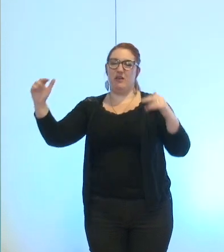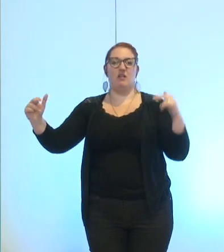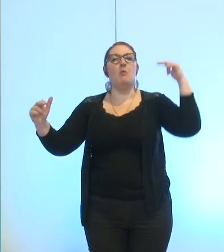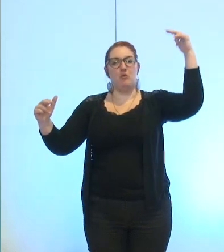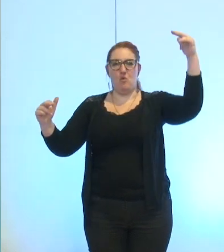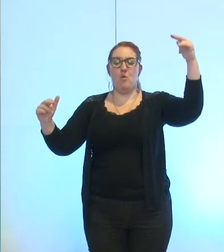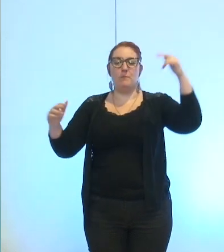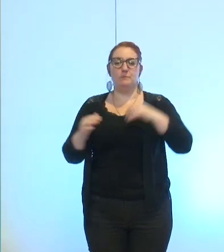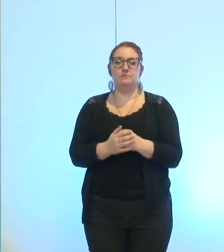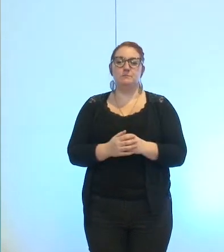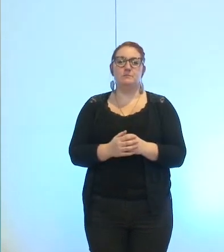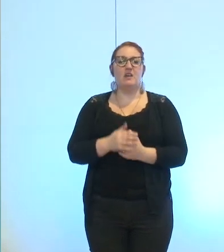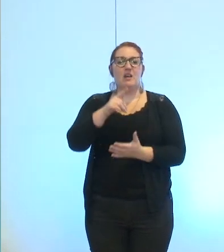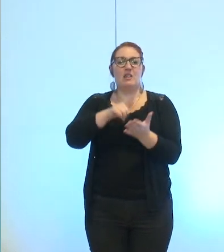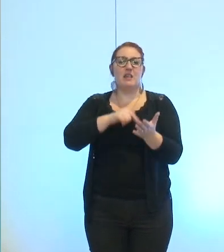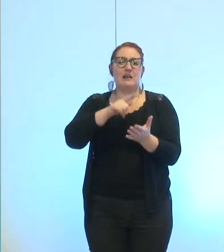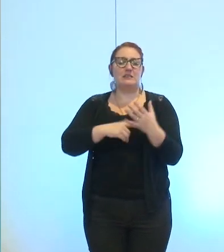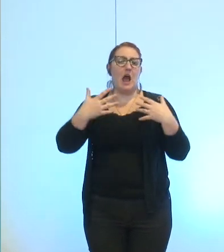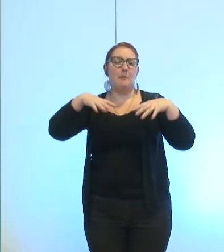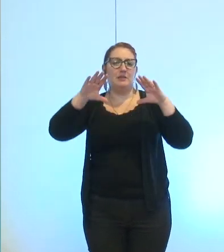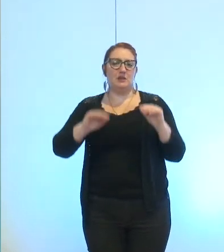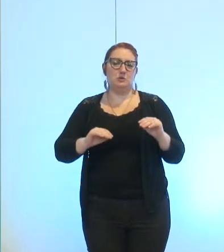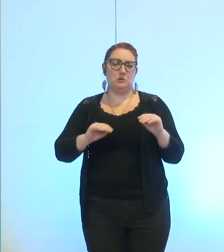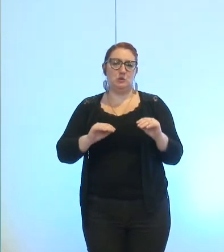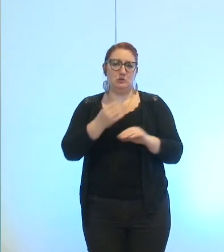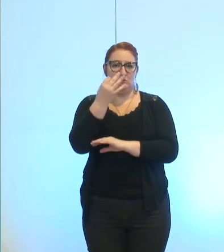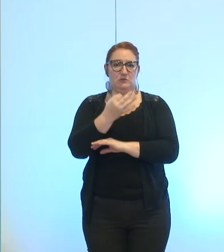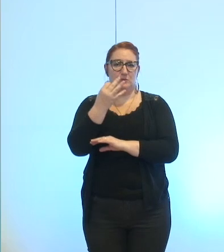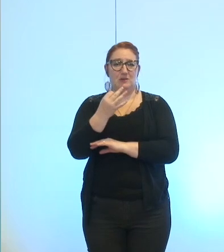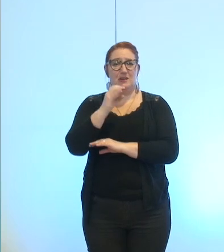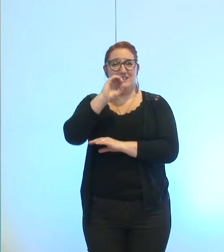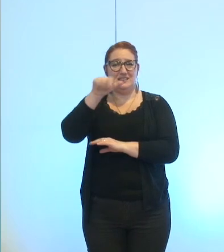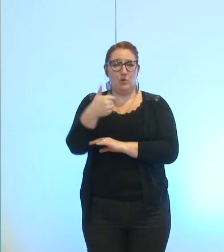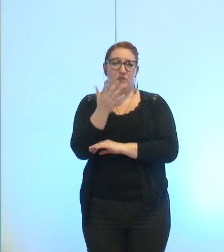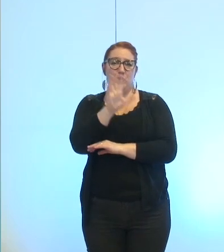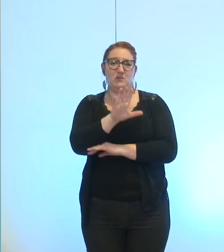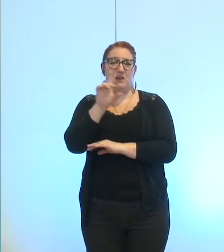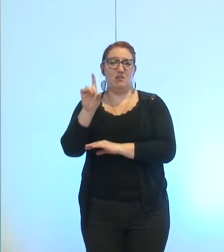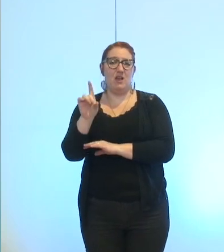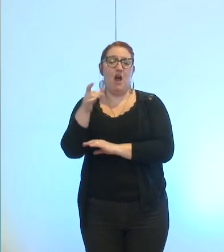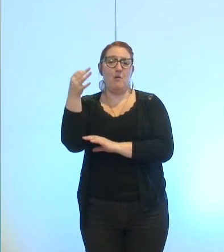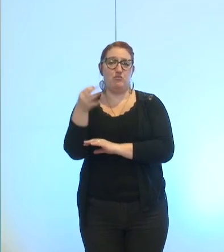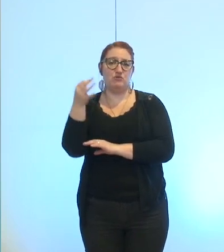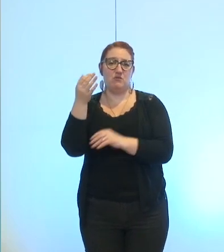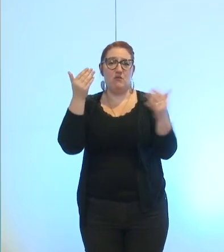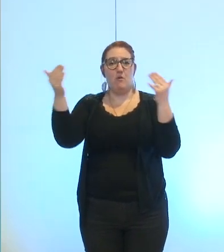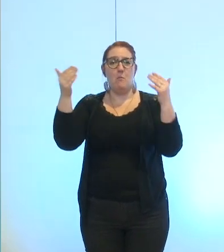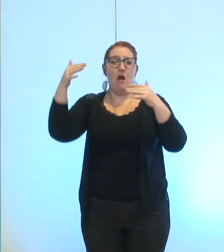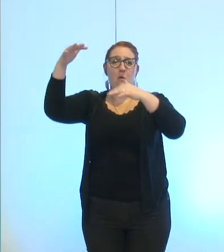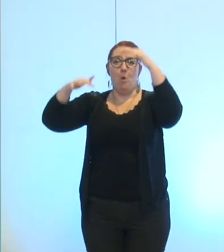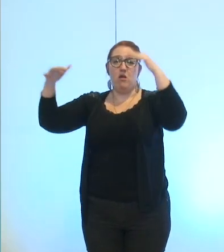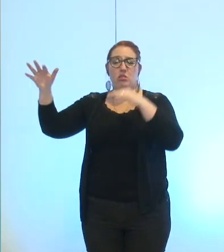d'habitation pratiqué par la Ville de Grenoble est supérieur de 0,51 point à celui pratiqué en